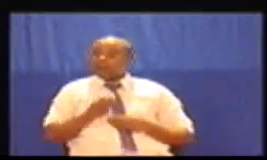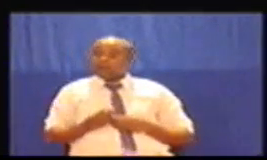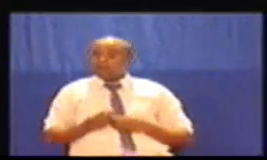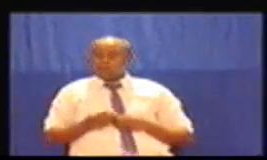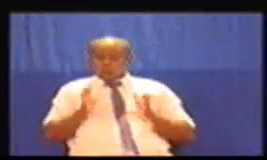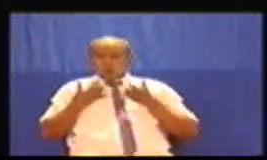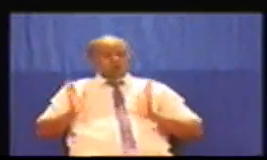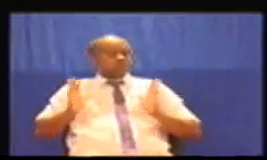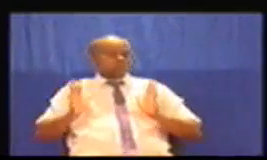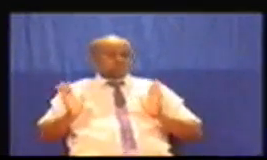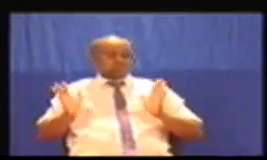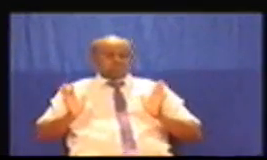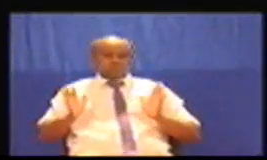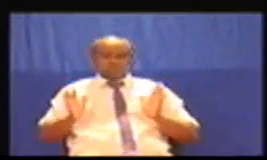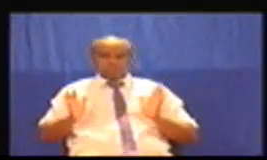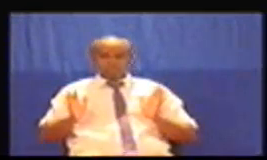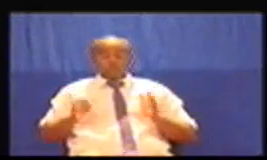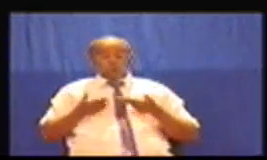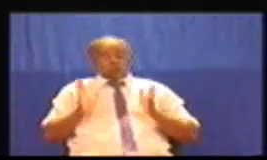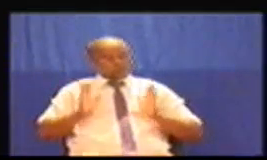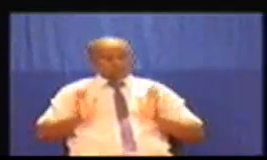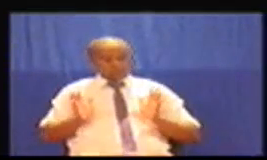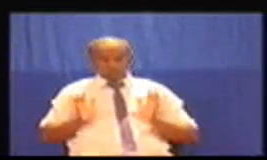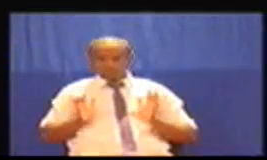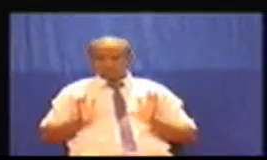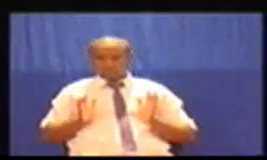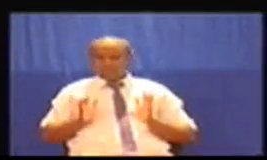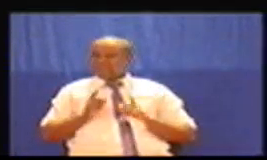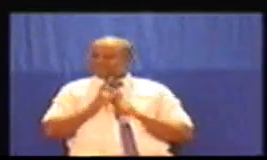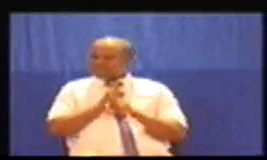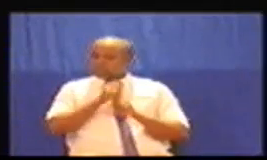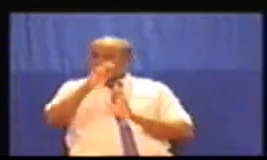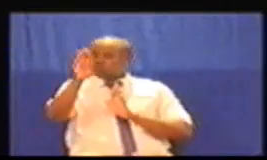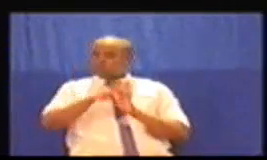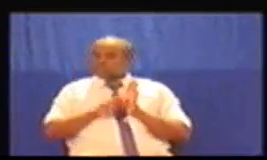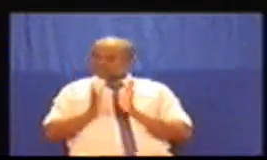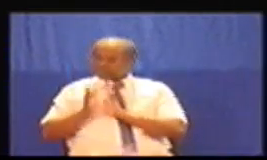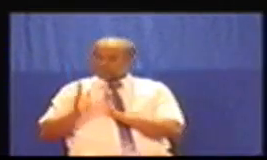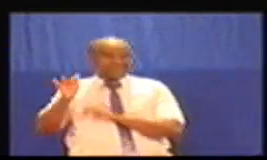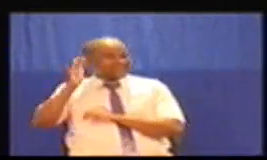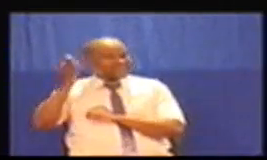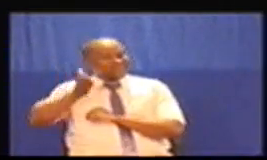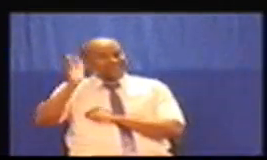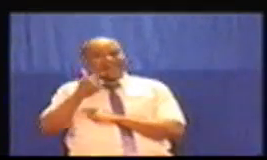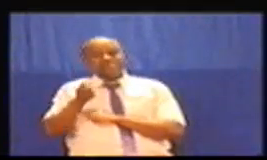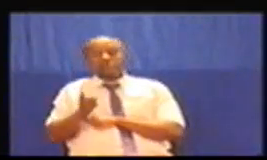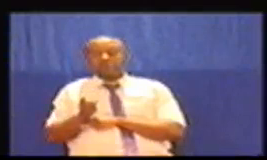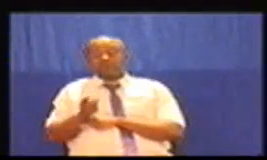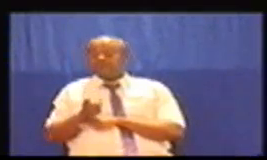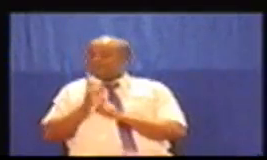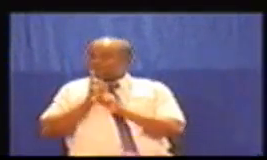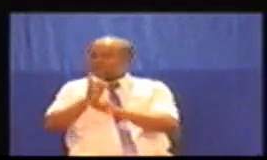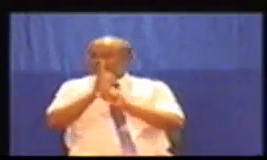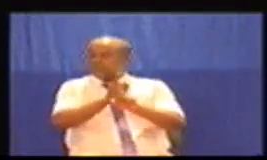msitishike, weni na moyo, tufuate utaratibu tunaoambiwa na serikali. Sasa watu